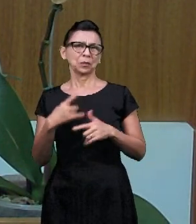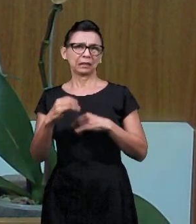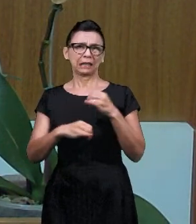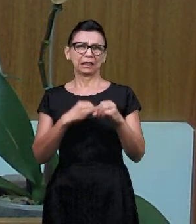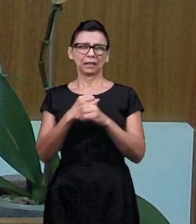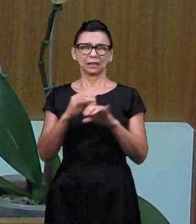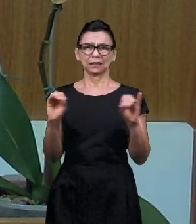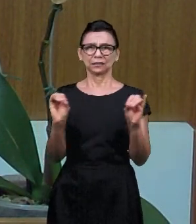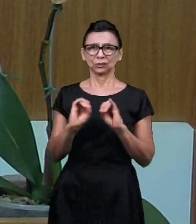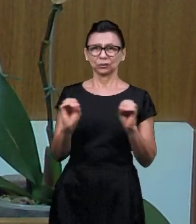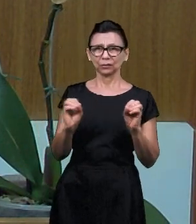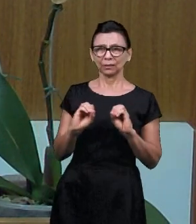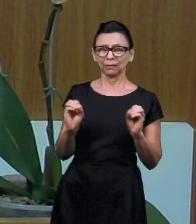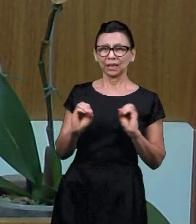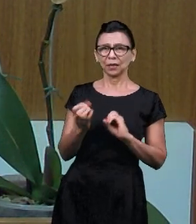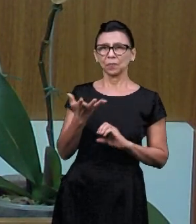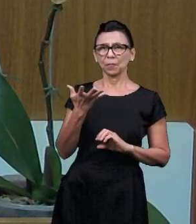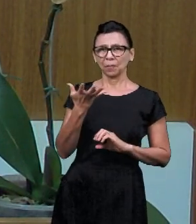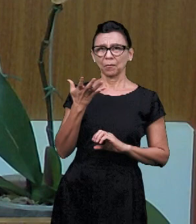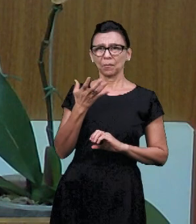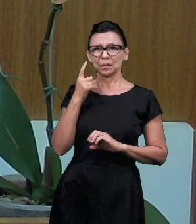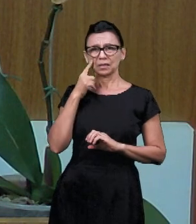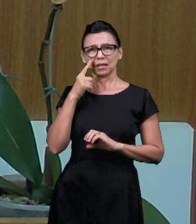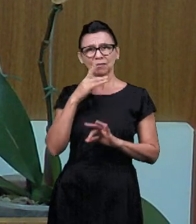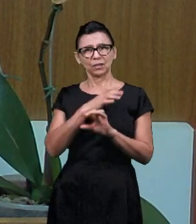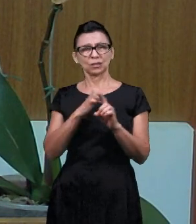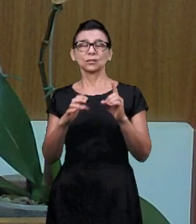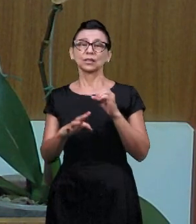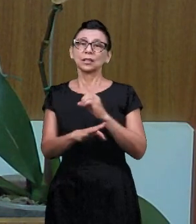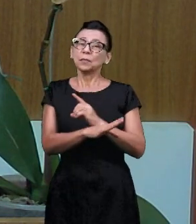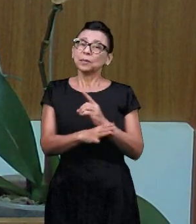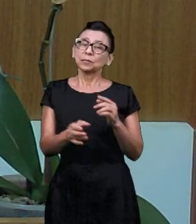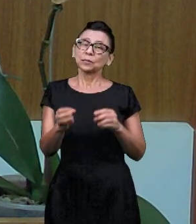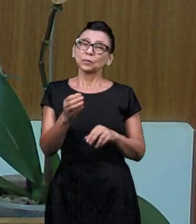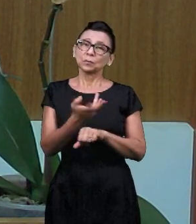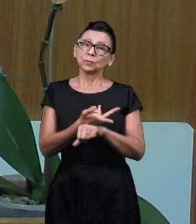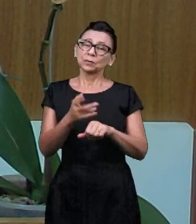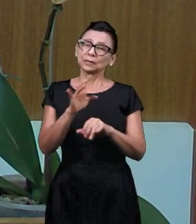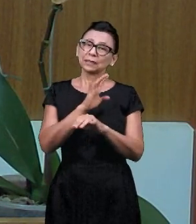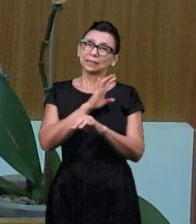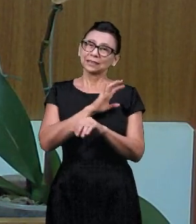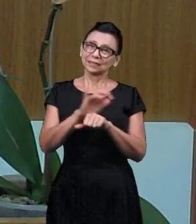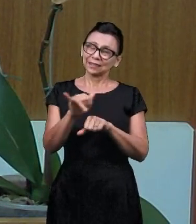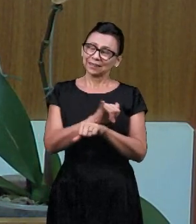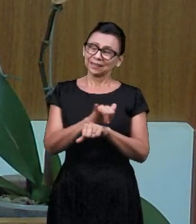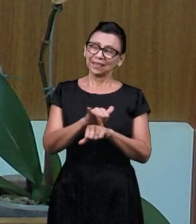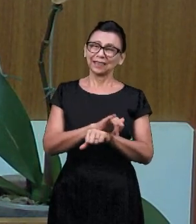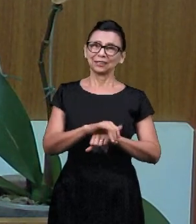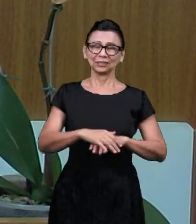Jésus et pour notre bien. J'ai reçu